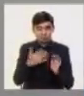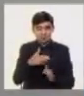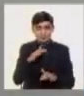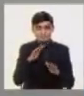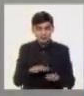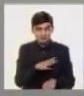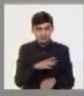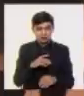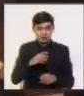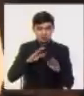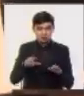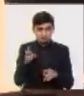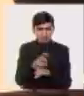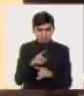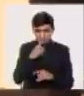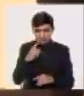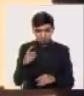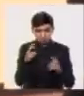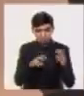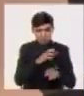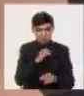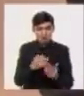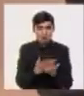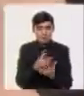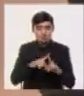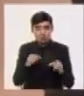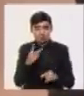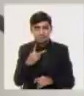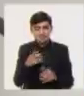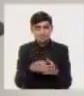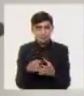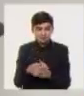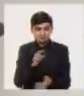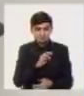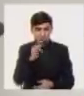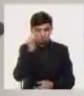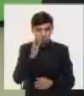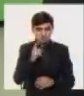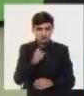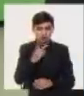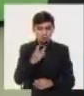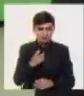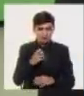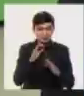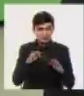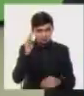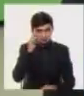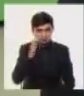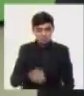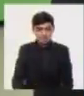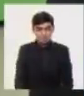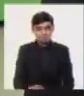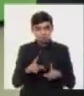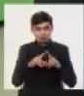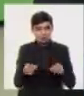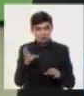дети приезжали издалека. Планируется, что в новой школе в 2 смены будут обучаться 1200 учеников. учеников. В школе есть